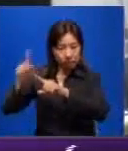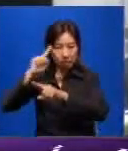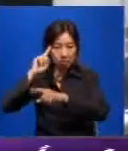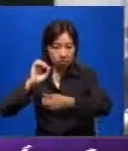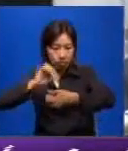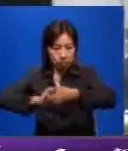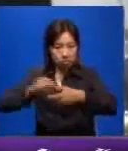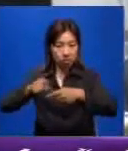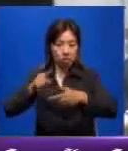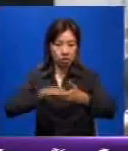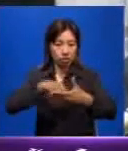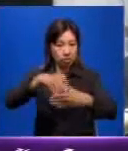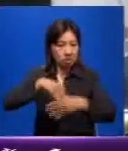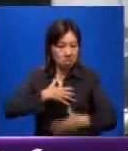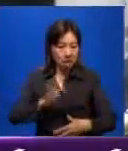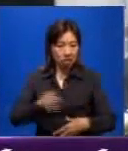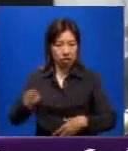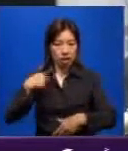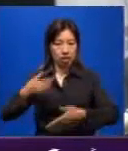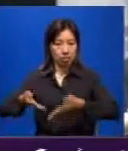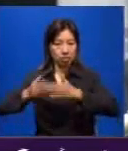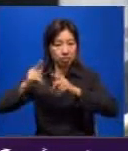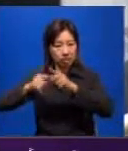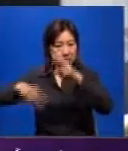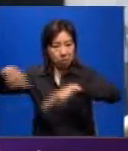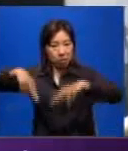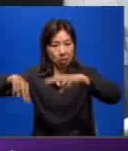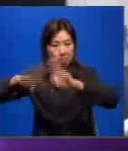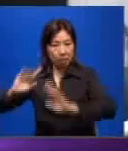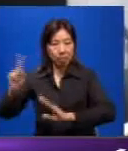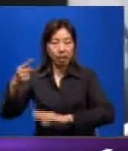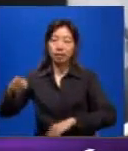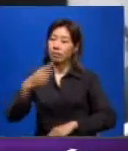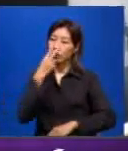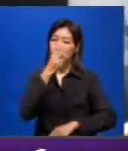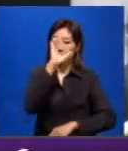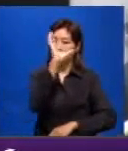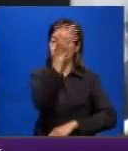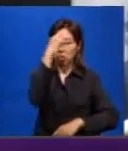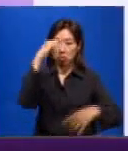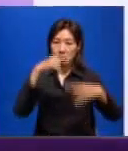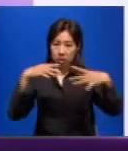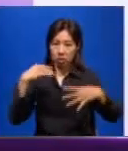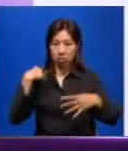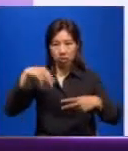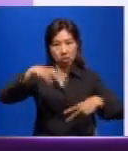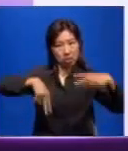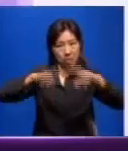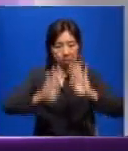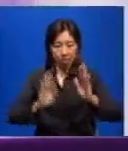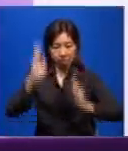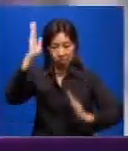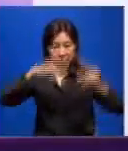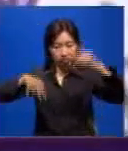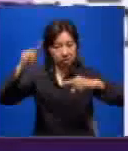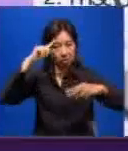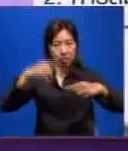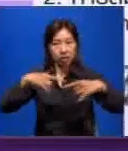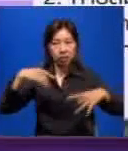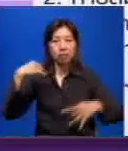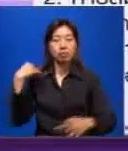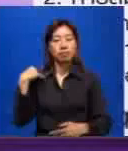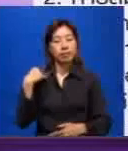างการเมืองและตั้งตนเป็นรัฐาธิปัตย์เป็นสิ่งที่ขัดต่อหลักสากลและประเพณีการปกครองในระบอบประชาธิปไตย